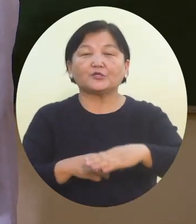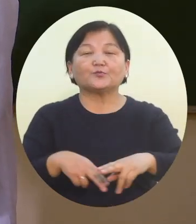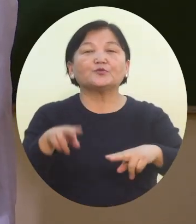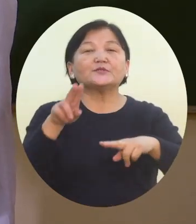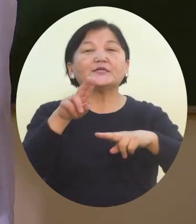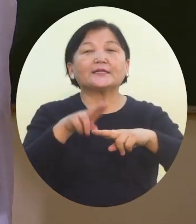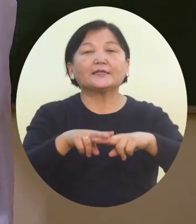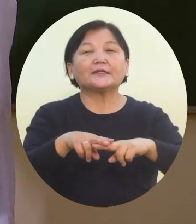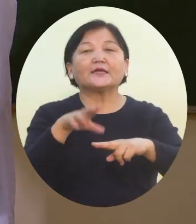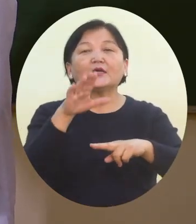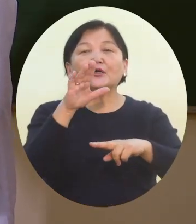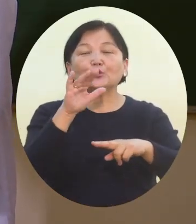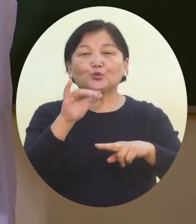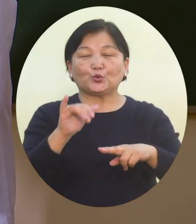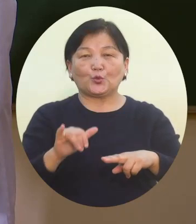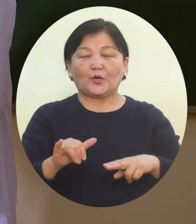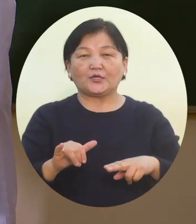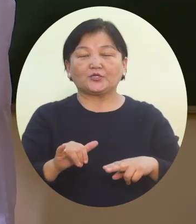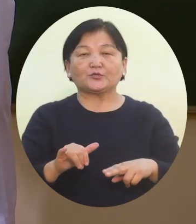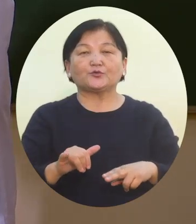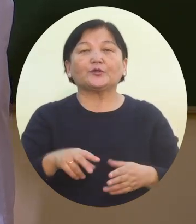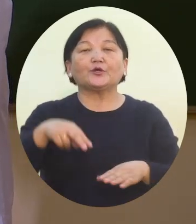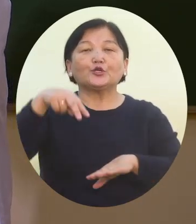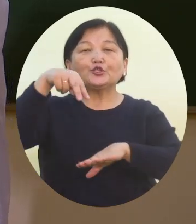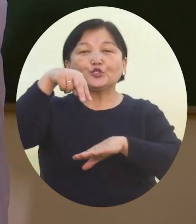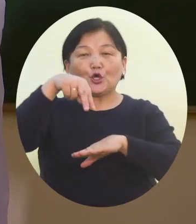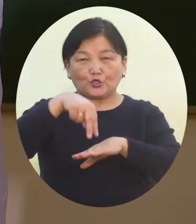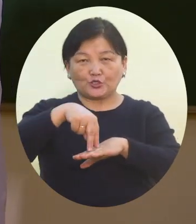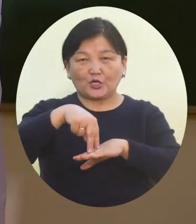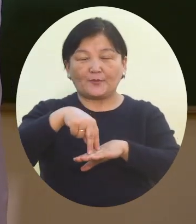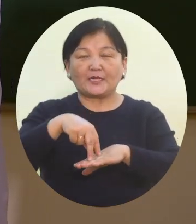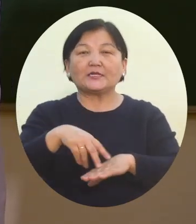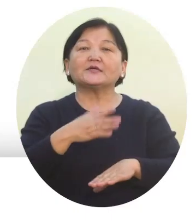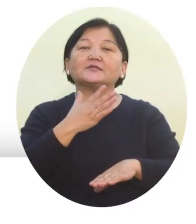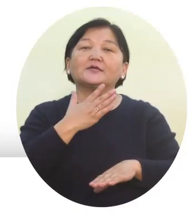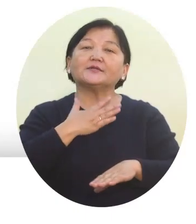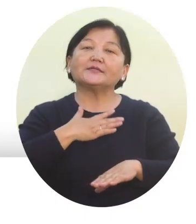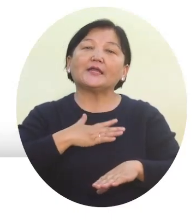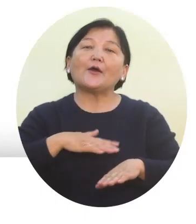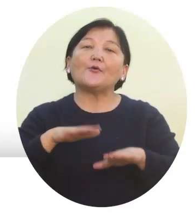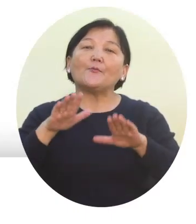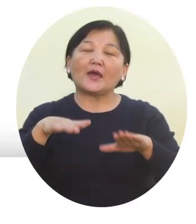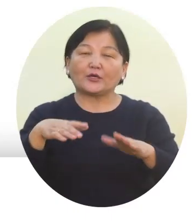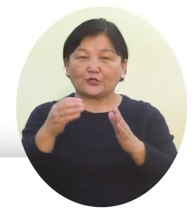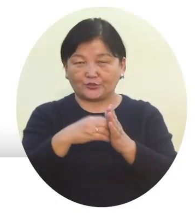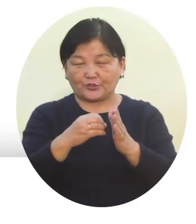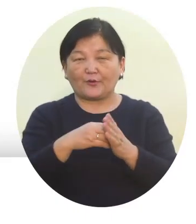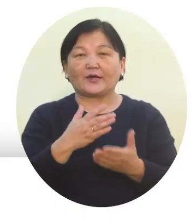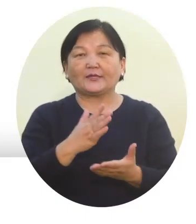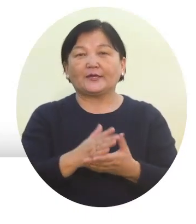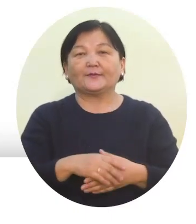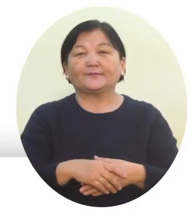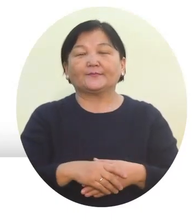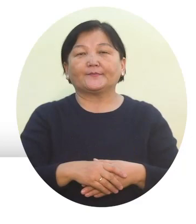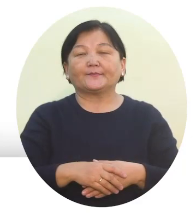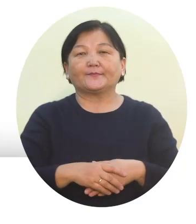аль эсвэл одоо зогсоо байрлалда 50 байх хэрэгтэй байх нэ. За